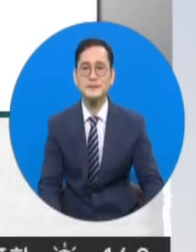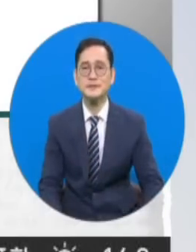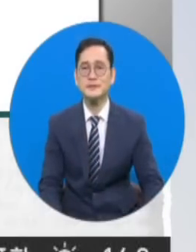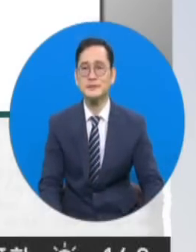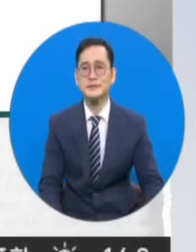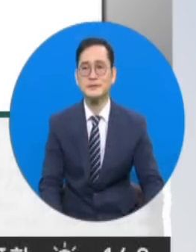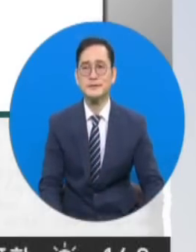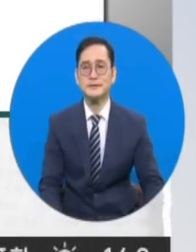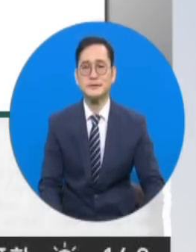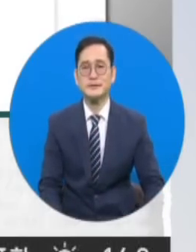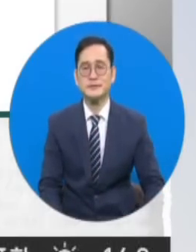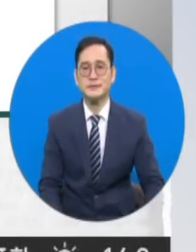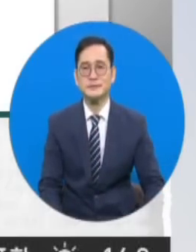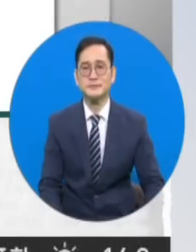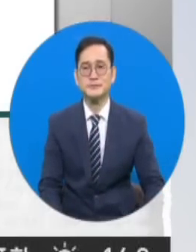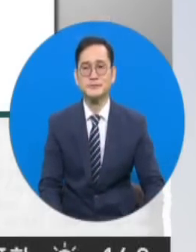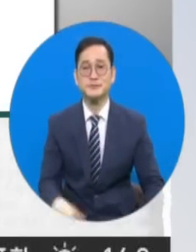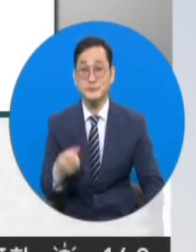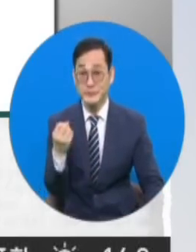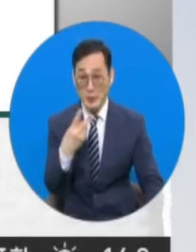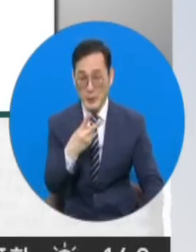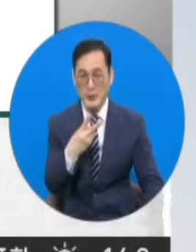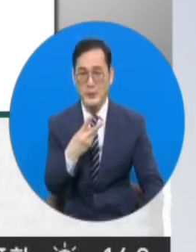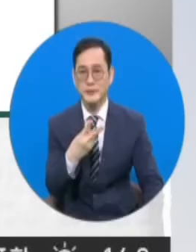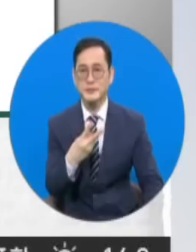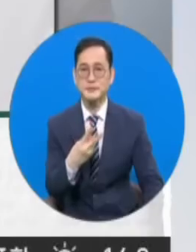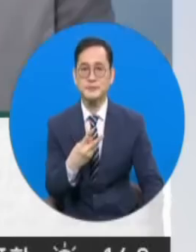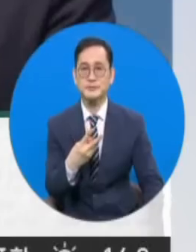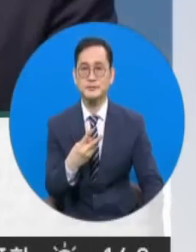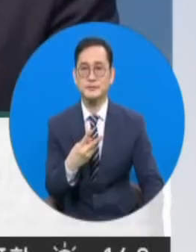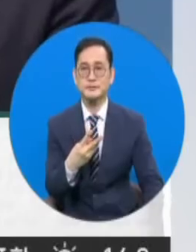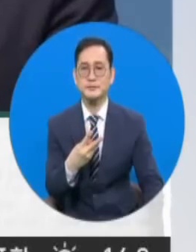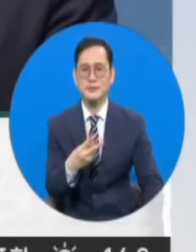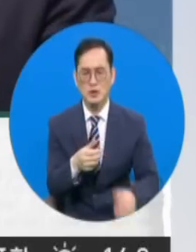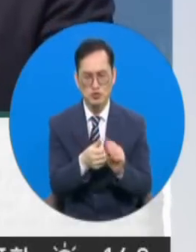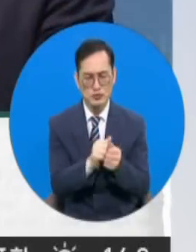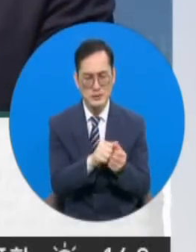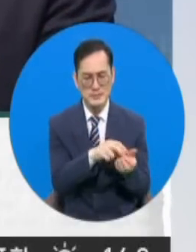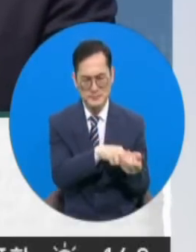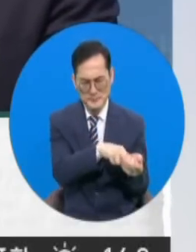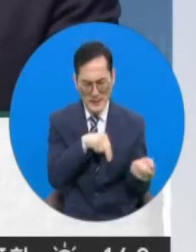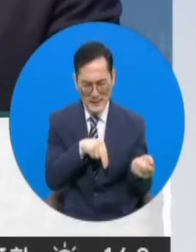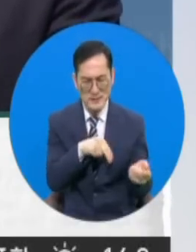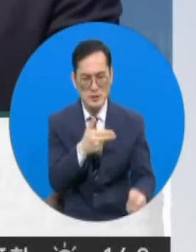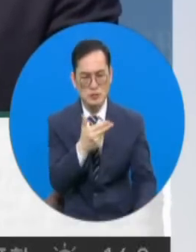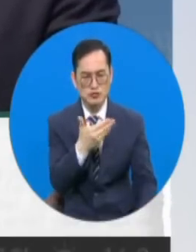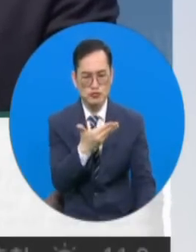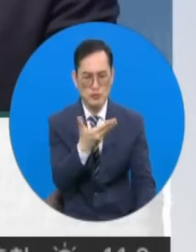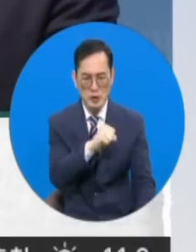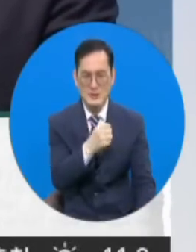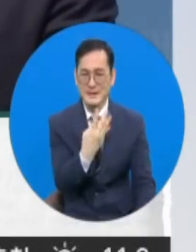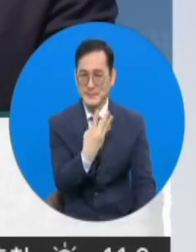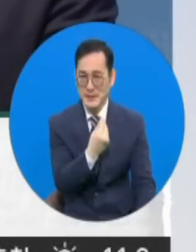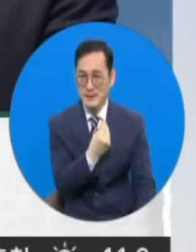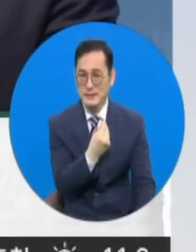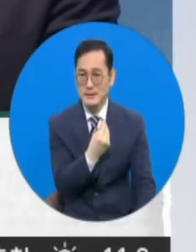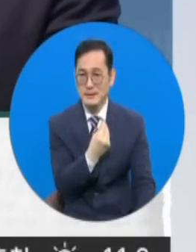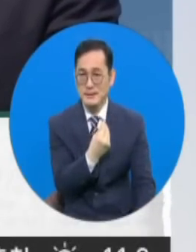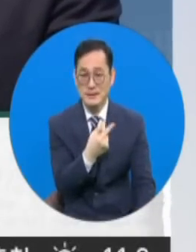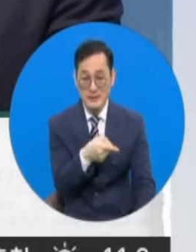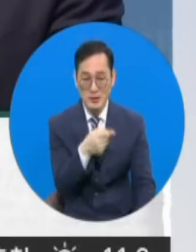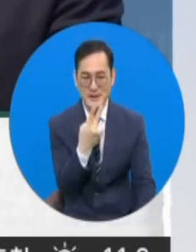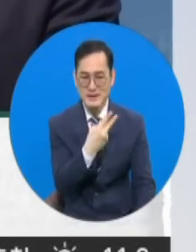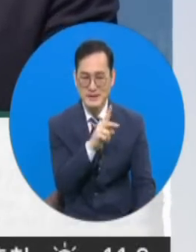해명이 안 되는 부분들이 있습니다 첫째로 이거를 그 주식을 전량 매도한게 9억 4천 어치인데 그거를